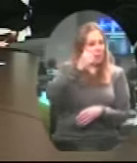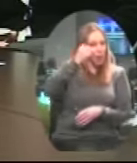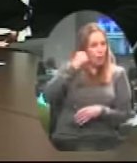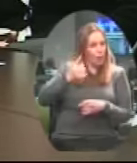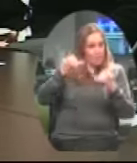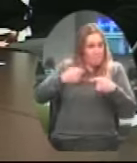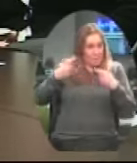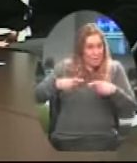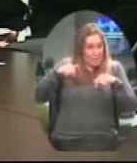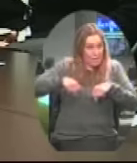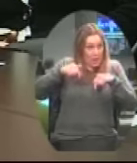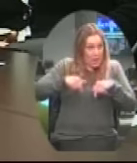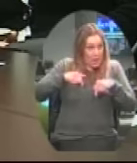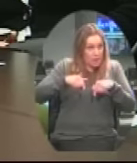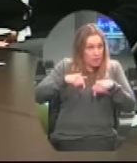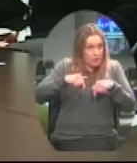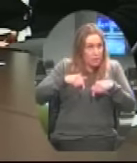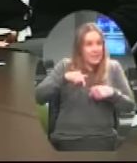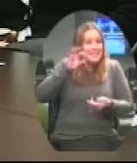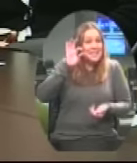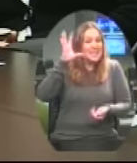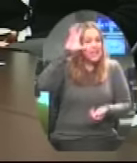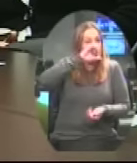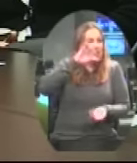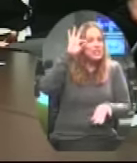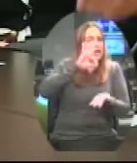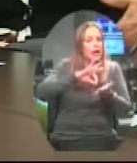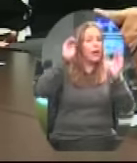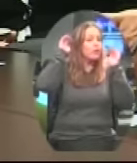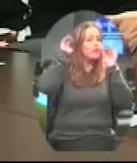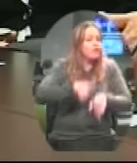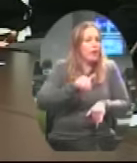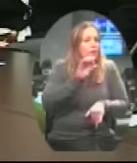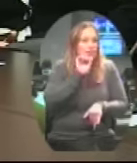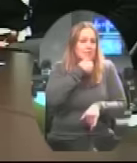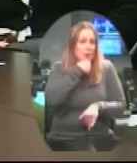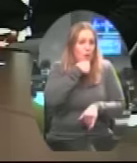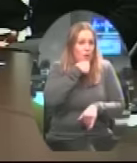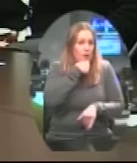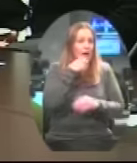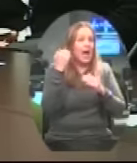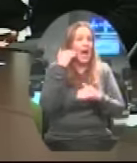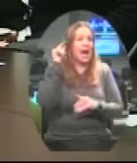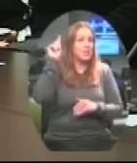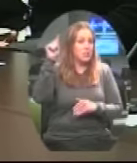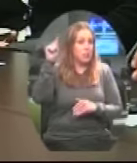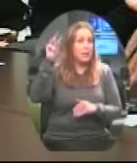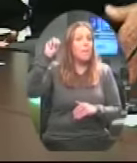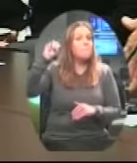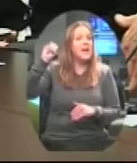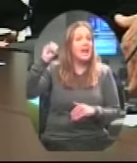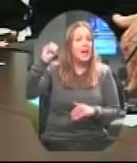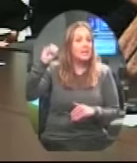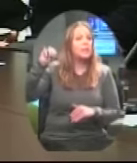התרבות, נתפסים כרגע שפל היסטורי. בארצות הברית, מקארתי, מקארתיזם. בברית